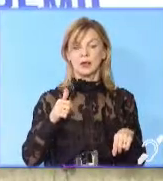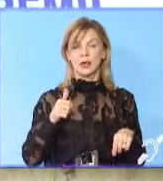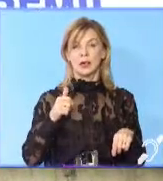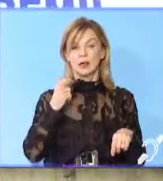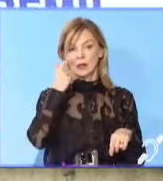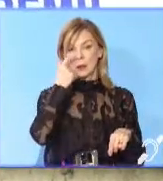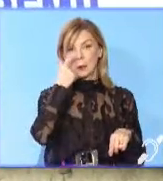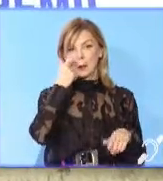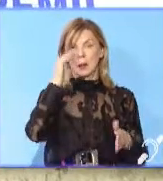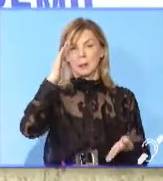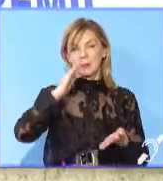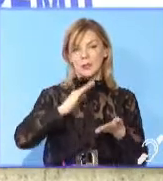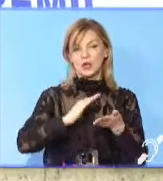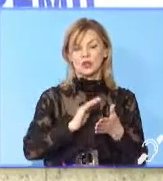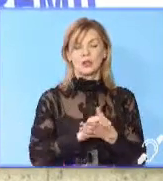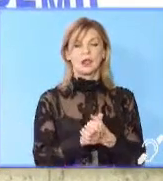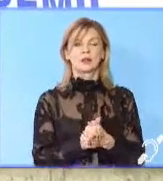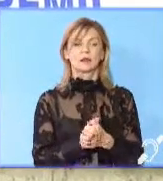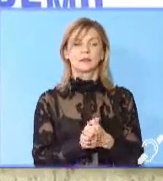să li se poată atenua efectele.